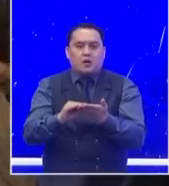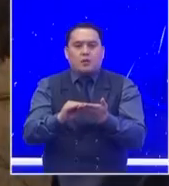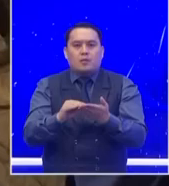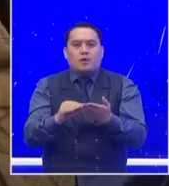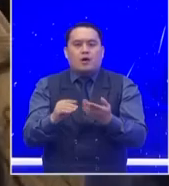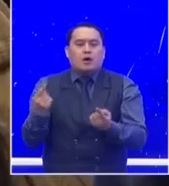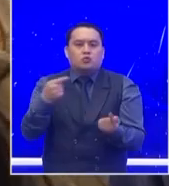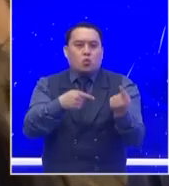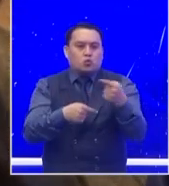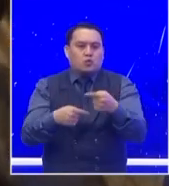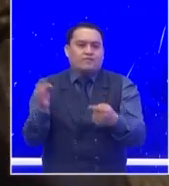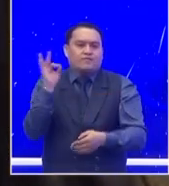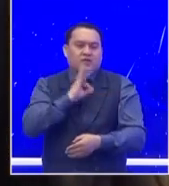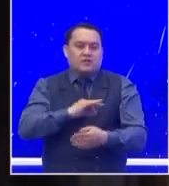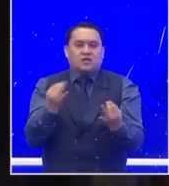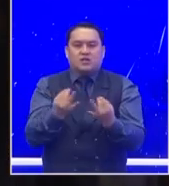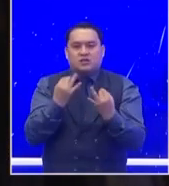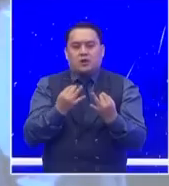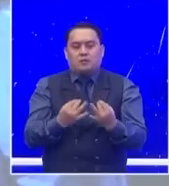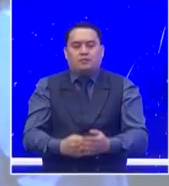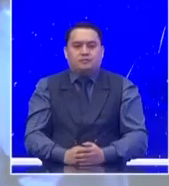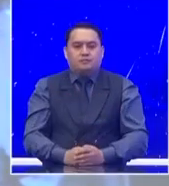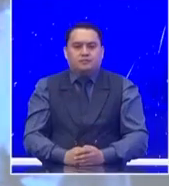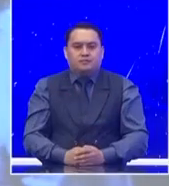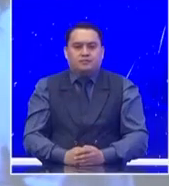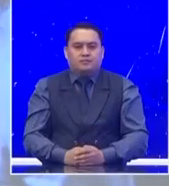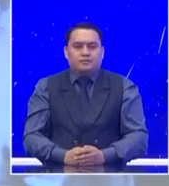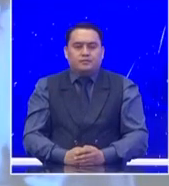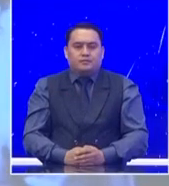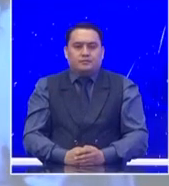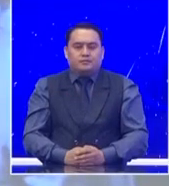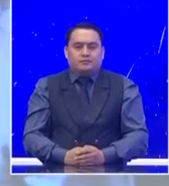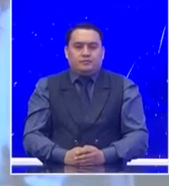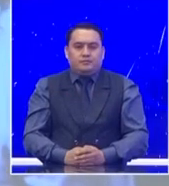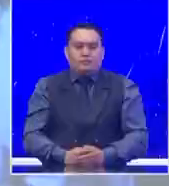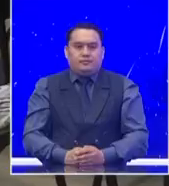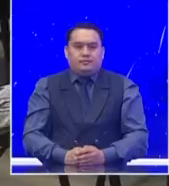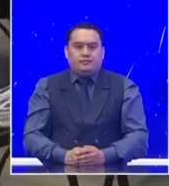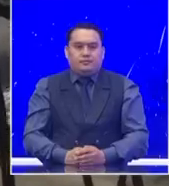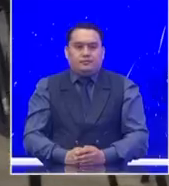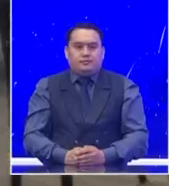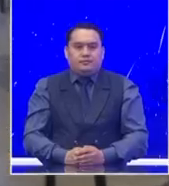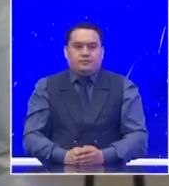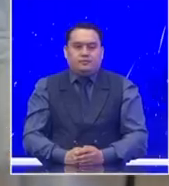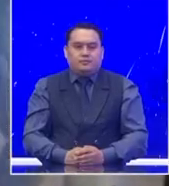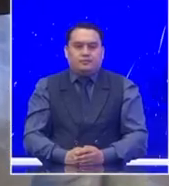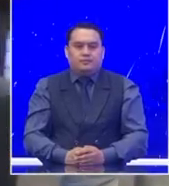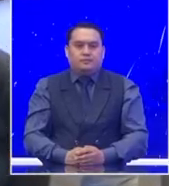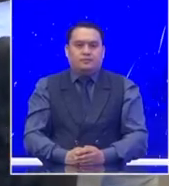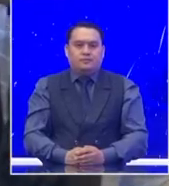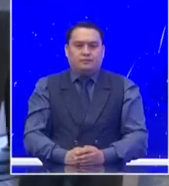как обоюдно выгодный и интересный проект найдет продолжение. Еламан Раймбеков, Аблай Куттубай, телеканал Жетсу, Уйгурский